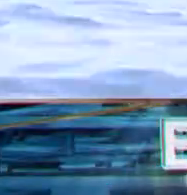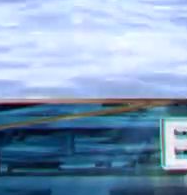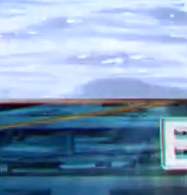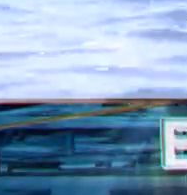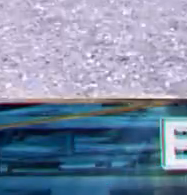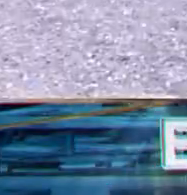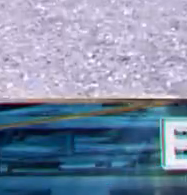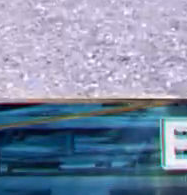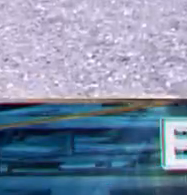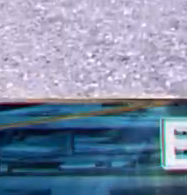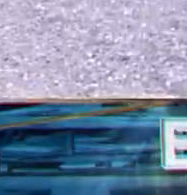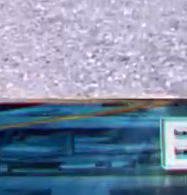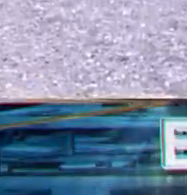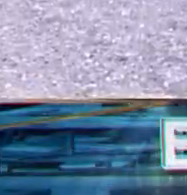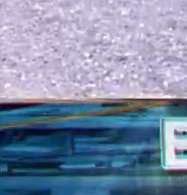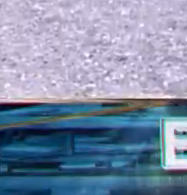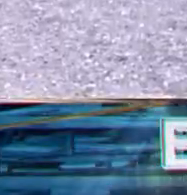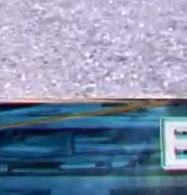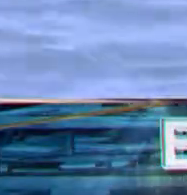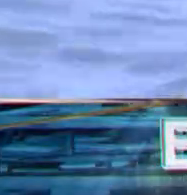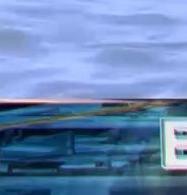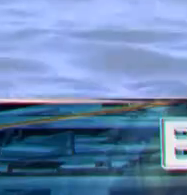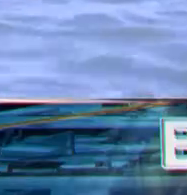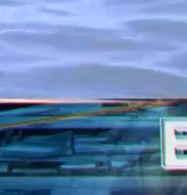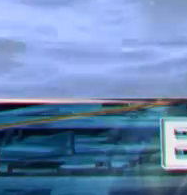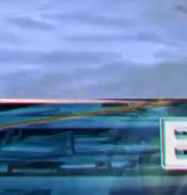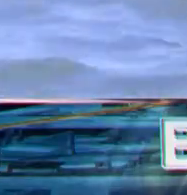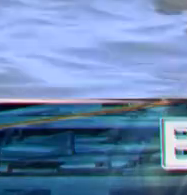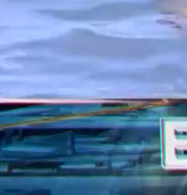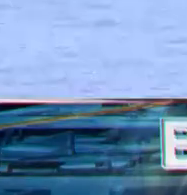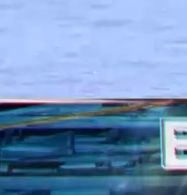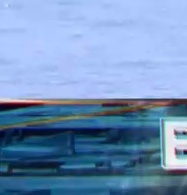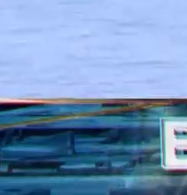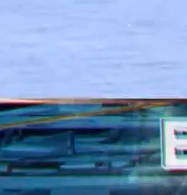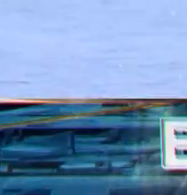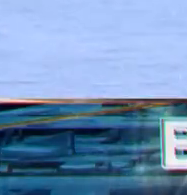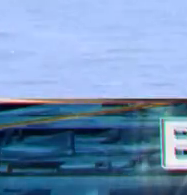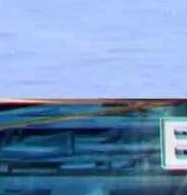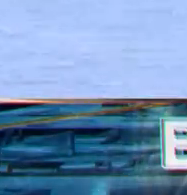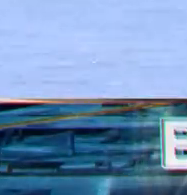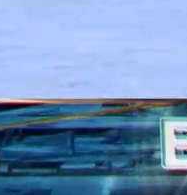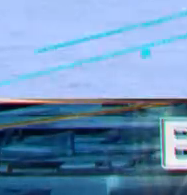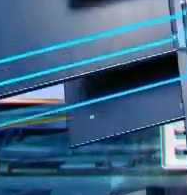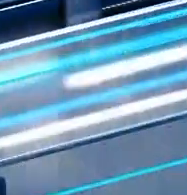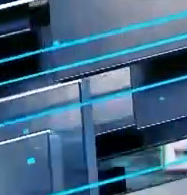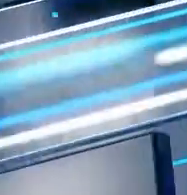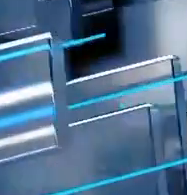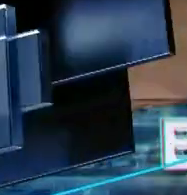Туристер тартудағы басты талап – қауіпсіздік. Алагөл жағалауында қауіпті жарғабақтар келер жылы нығайтылады.